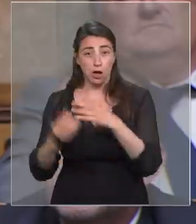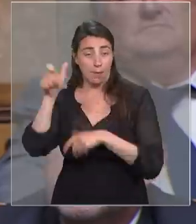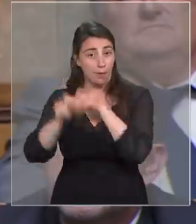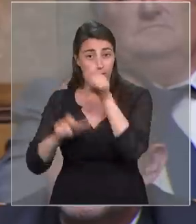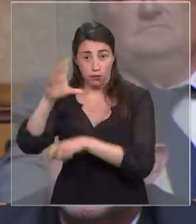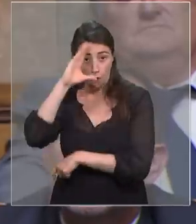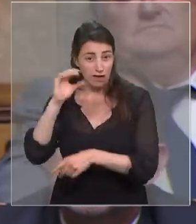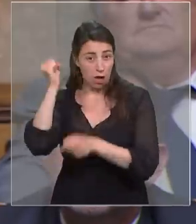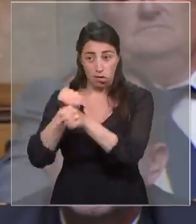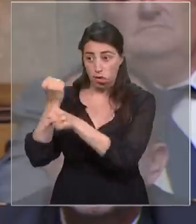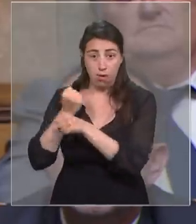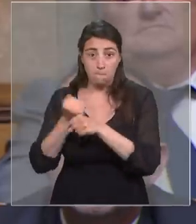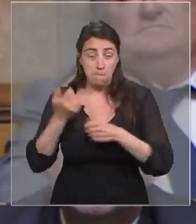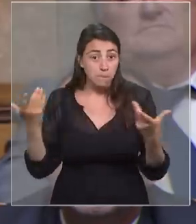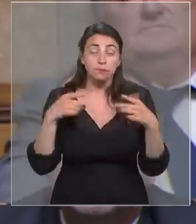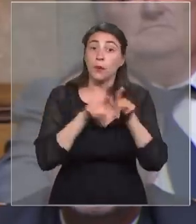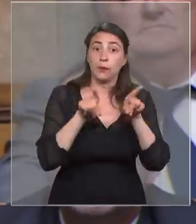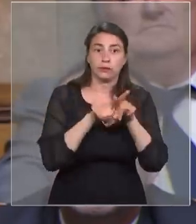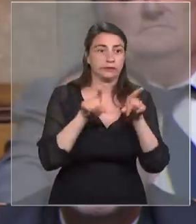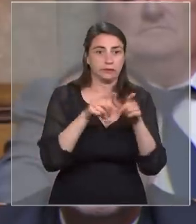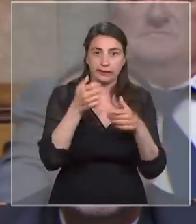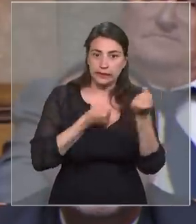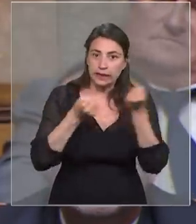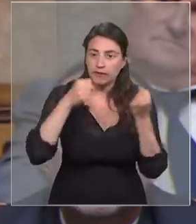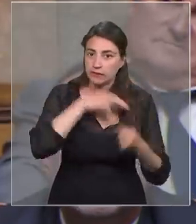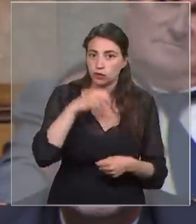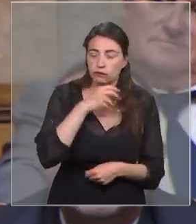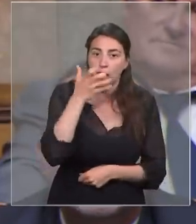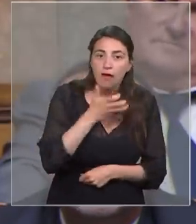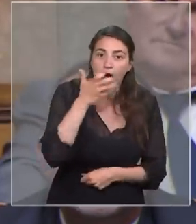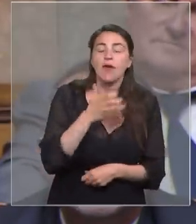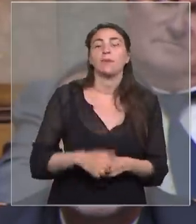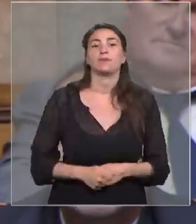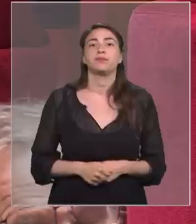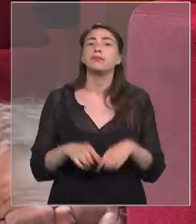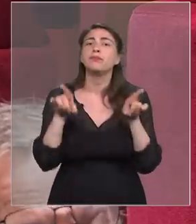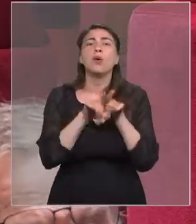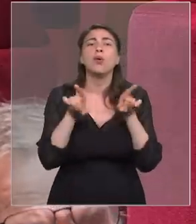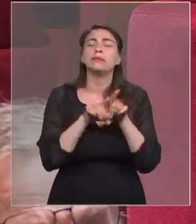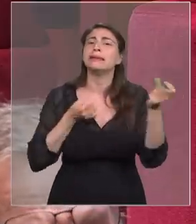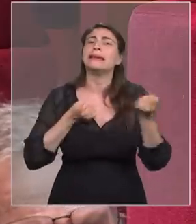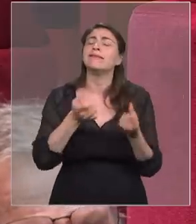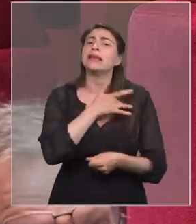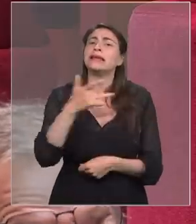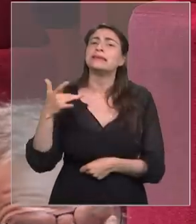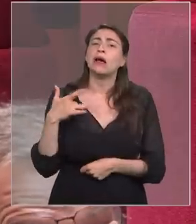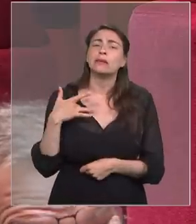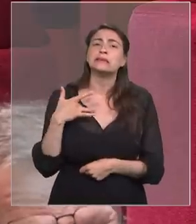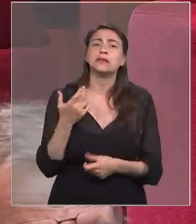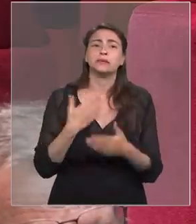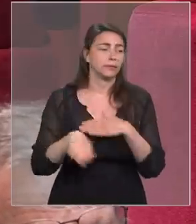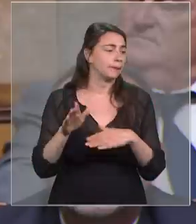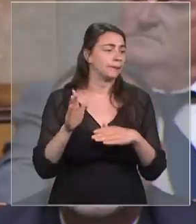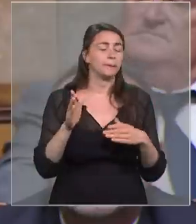en êtes-vous de cette promesse sur la santé ? Quand les maternités des territoires ruraux périphériques, comme à Carhaix,